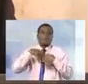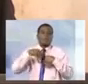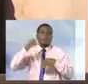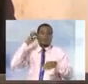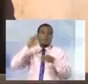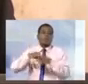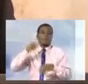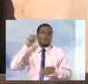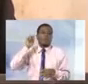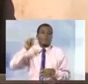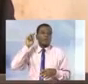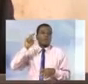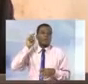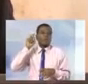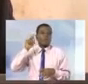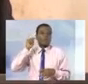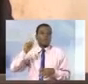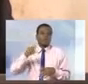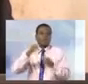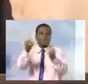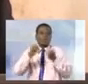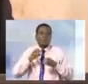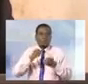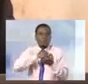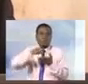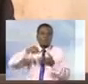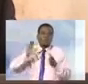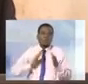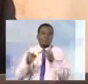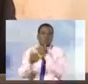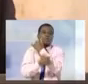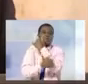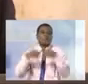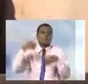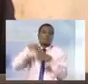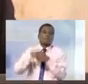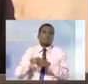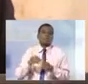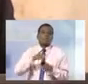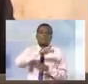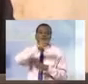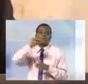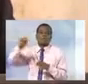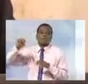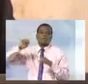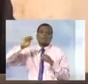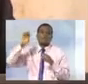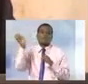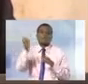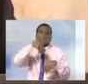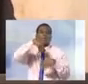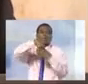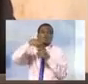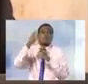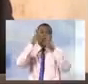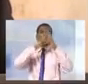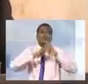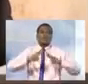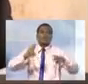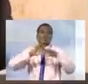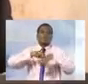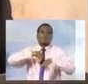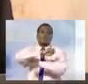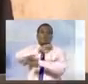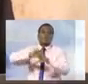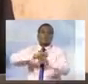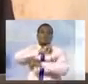qui ont été votés témoignent de notre volonté d'inscrire notre pays dans l'ère de la modernité, dans le respect de nos